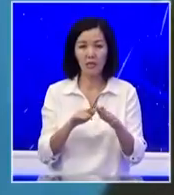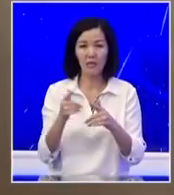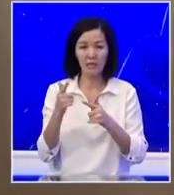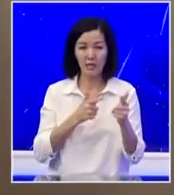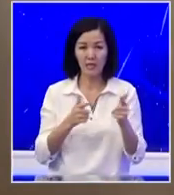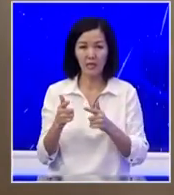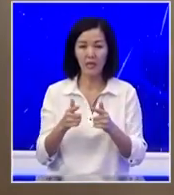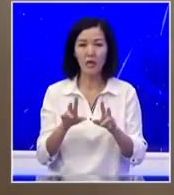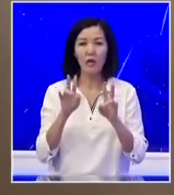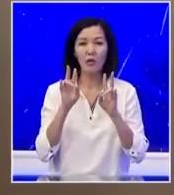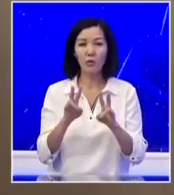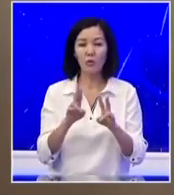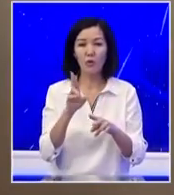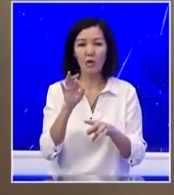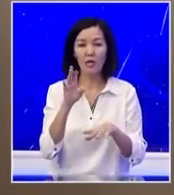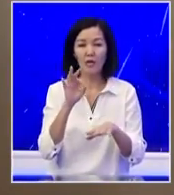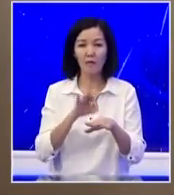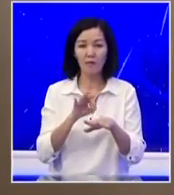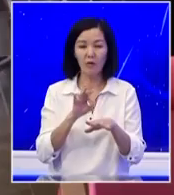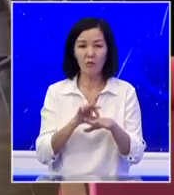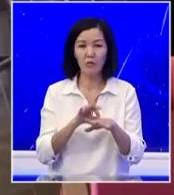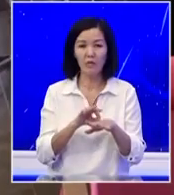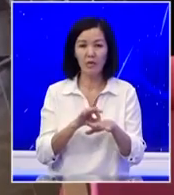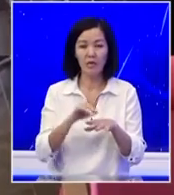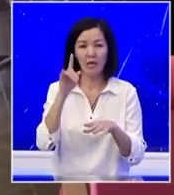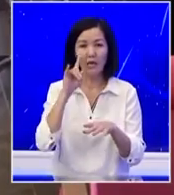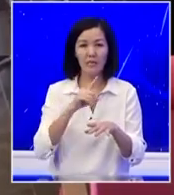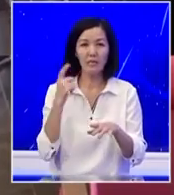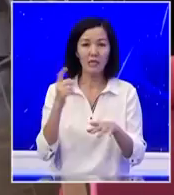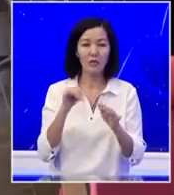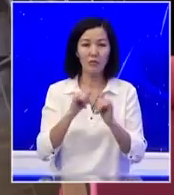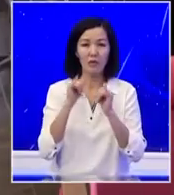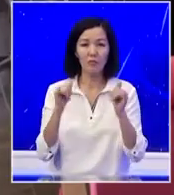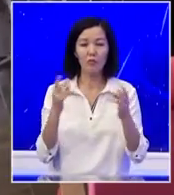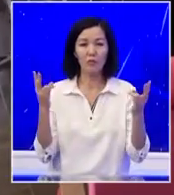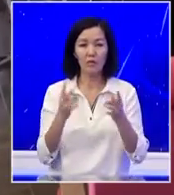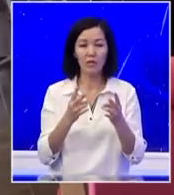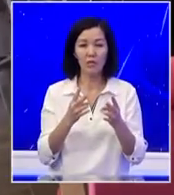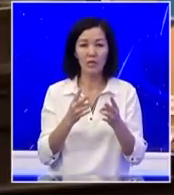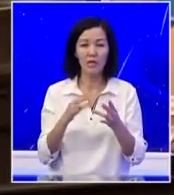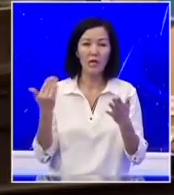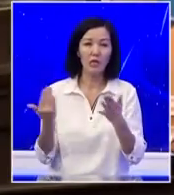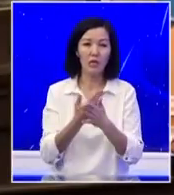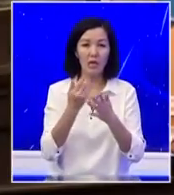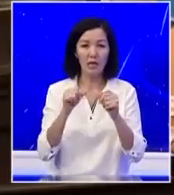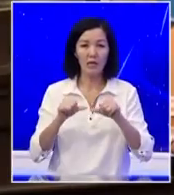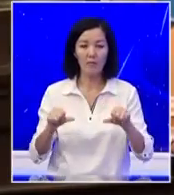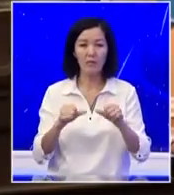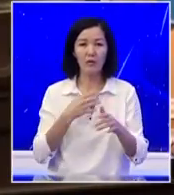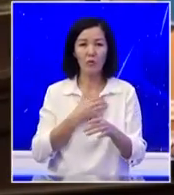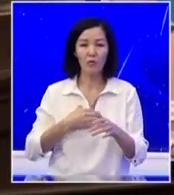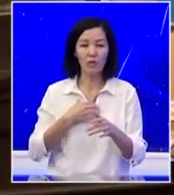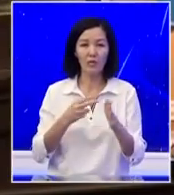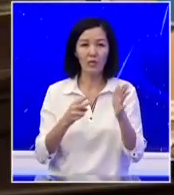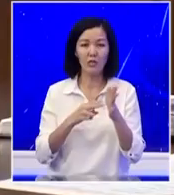дайындайды. Десе де коронавирус кесірінен кідірген ел экономикасын дамыту қажет. Ол үшін мемлекет басшысы жаңа комиссияға ең өзекті деген